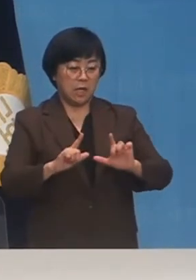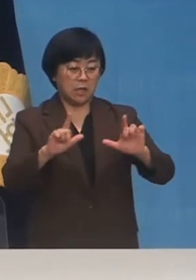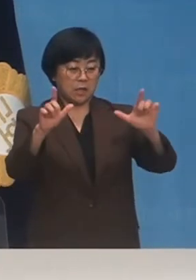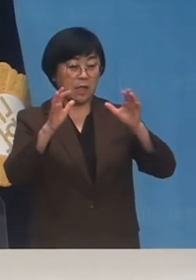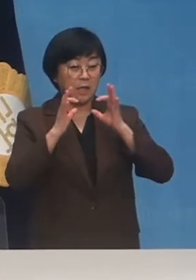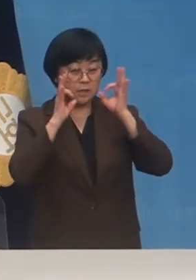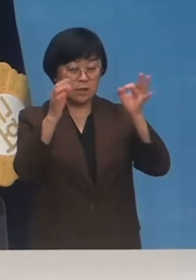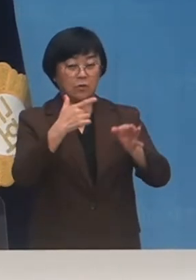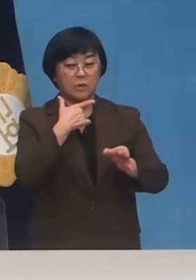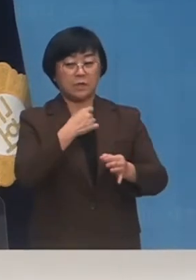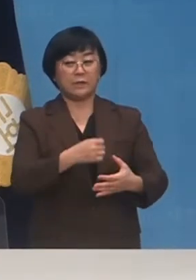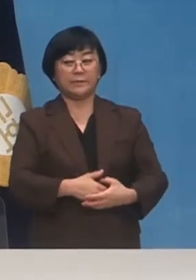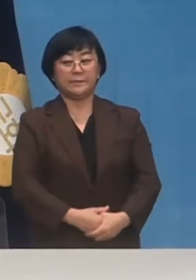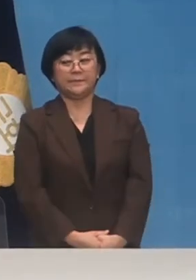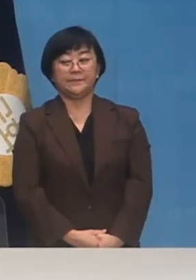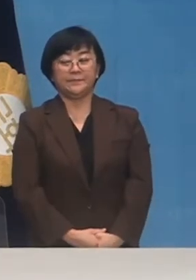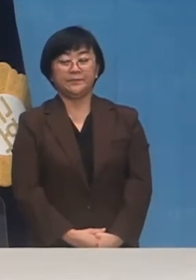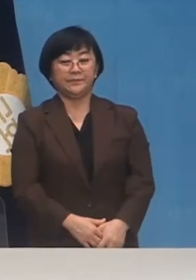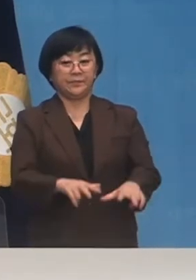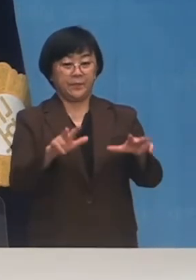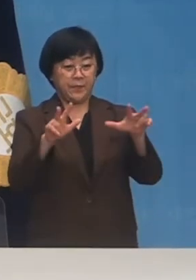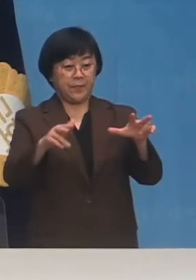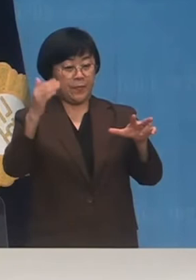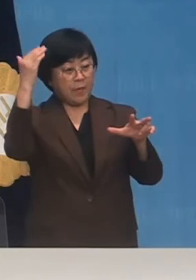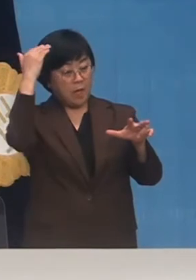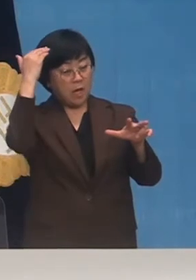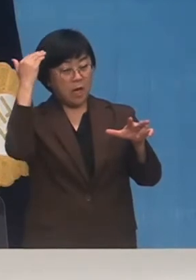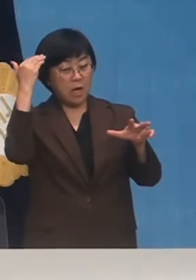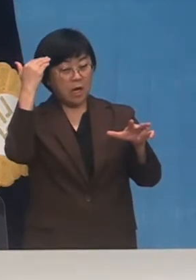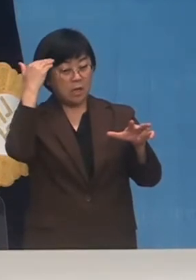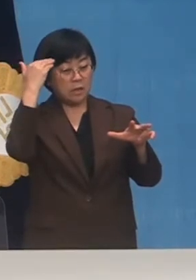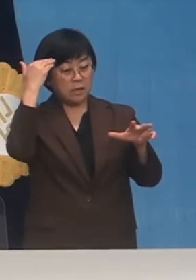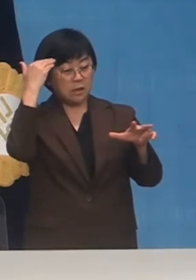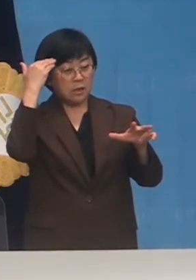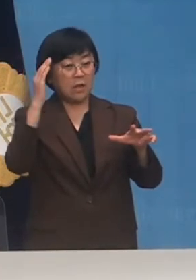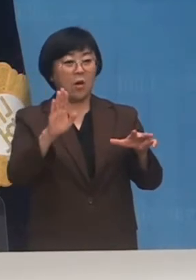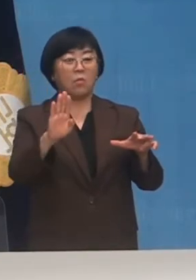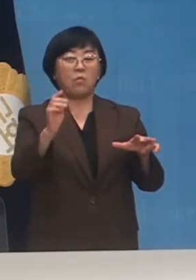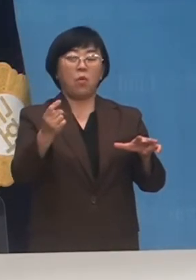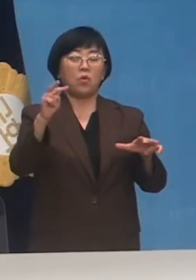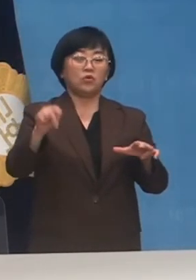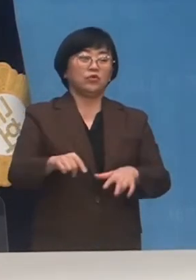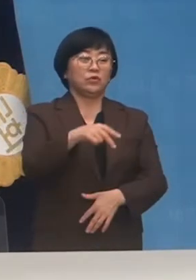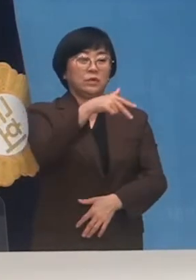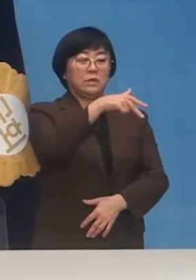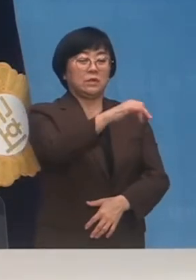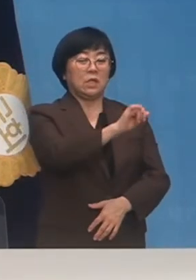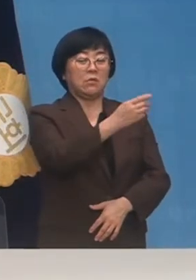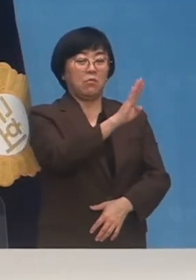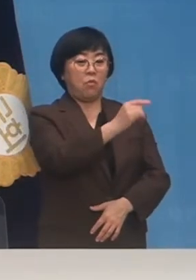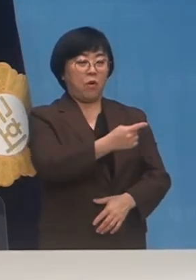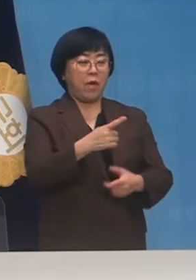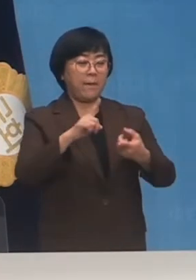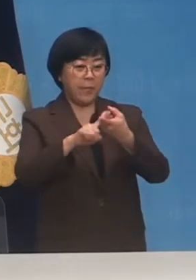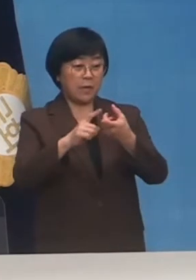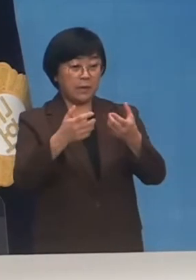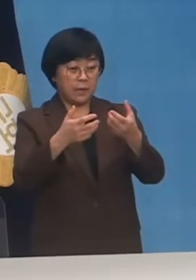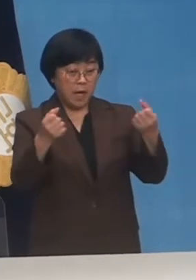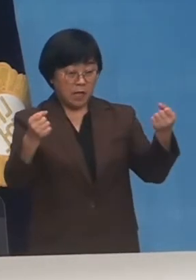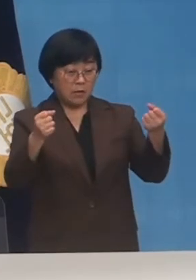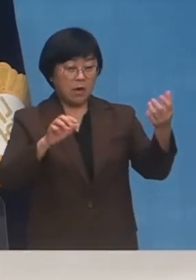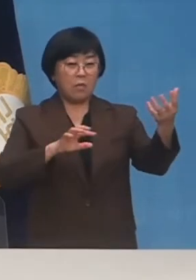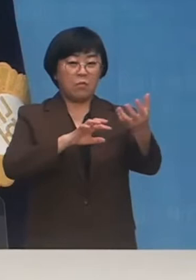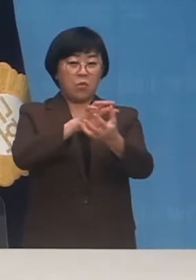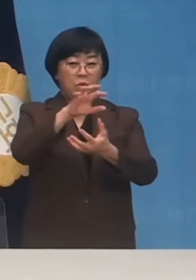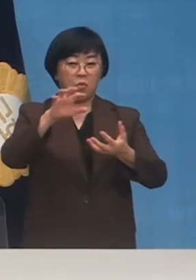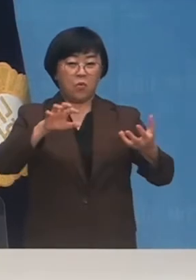간절히 요망한다. 지금 대한민국이 보수 진보의 편갈림 속에